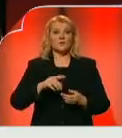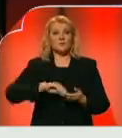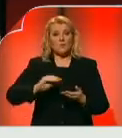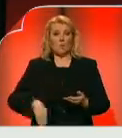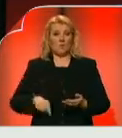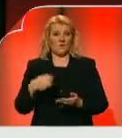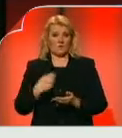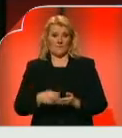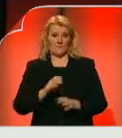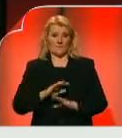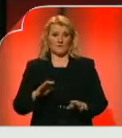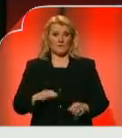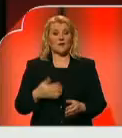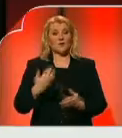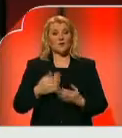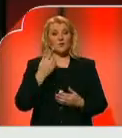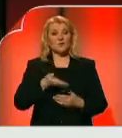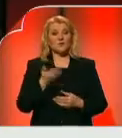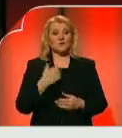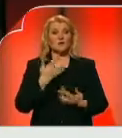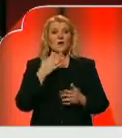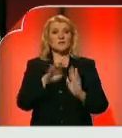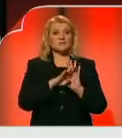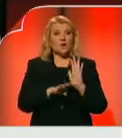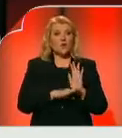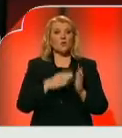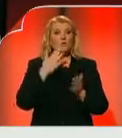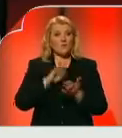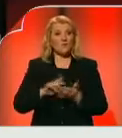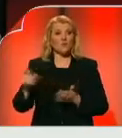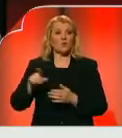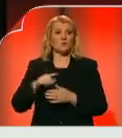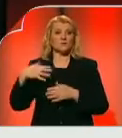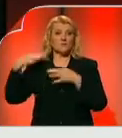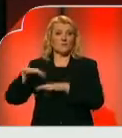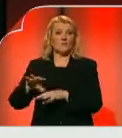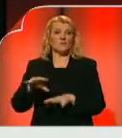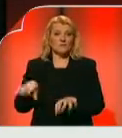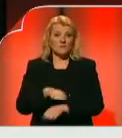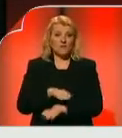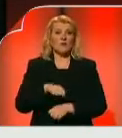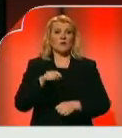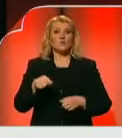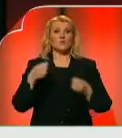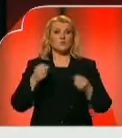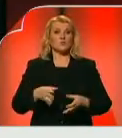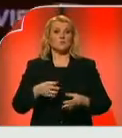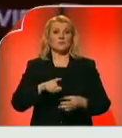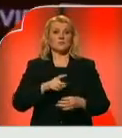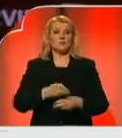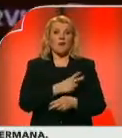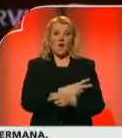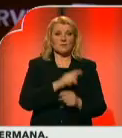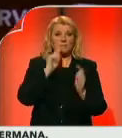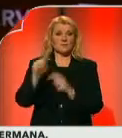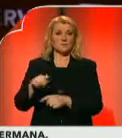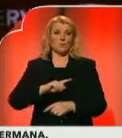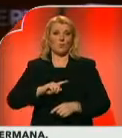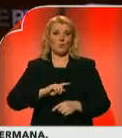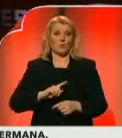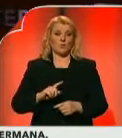jmenuje zákon, který jste prosadili ve sněmovně a který přesun agendy ze státu do soukromé sféry umožňuje? Ten zákon,